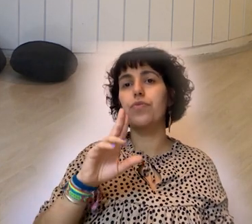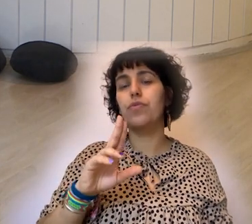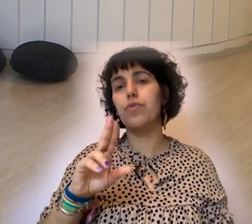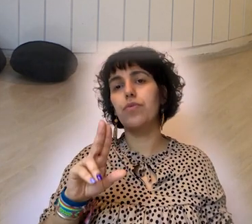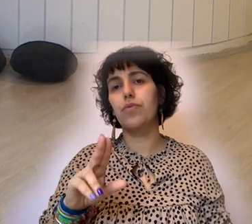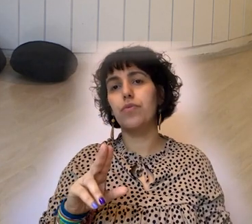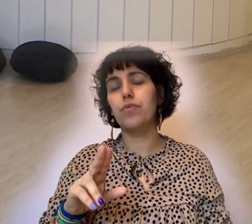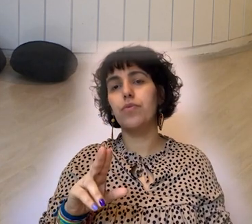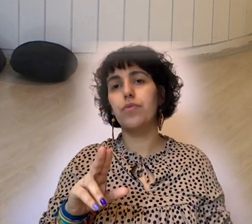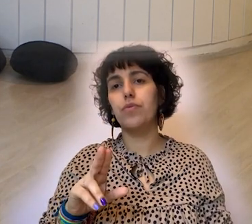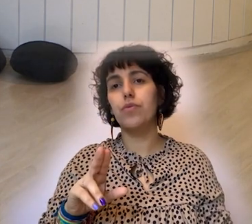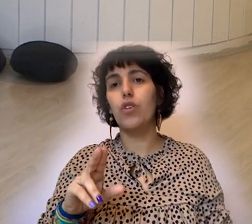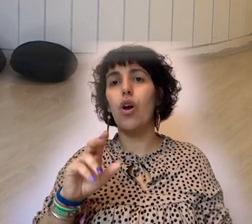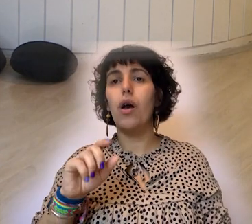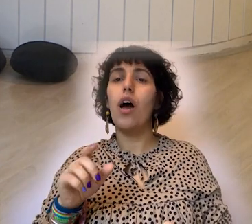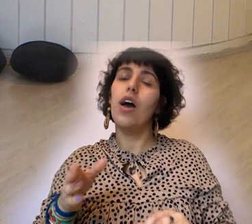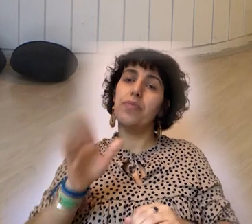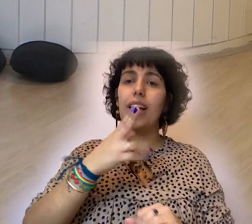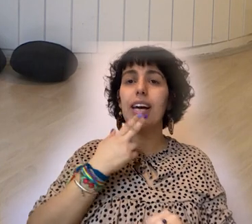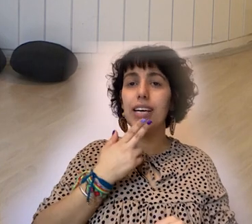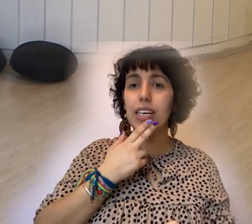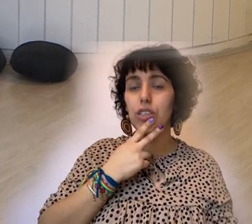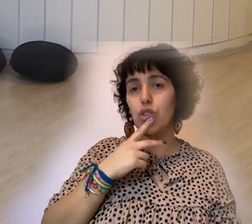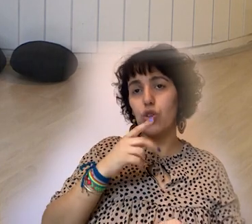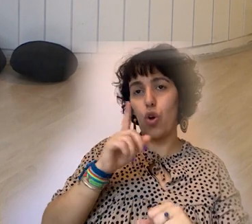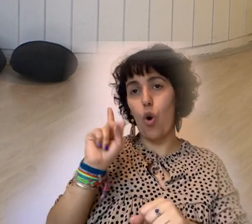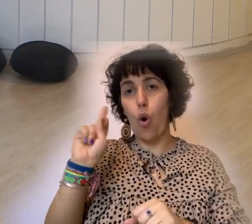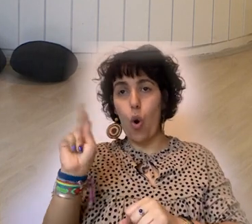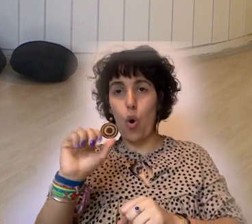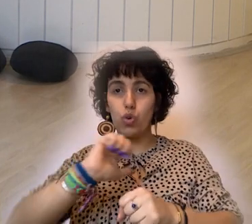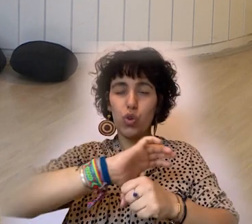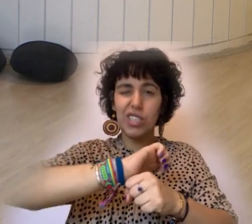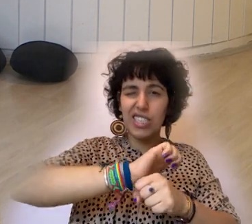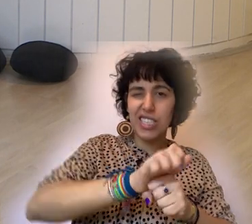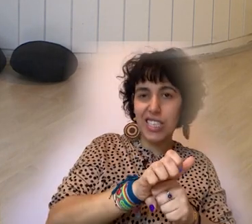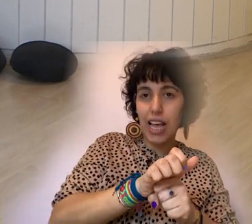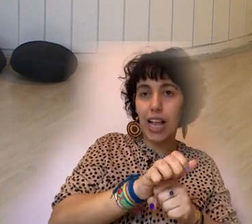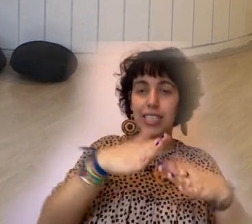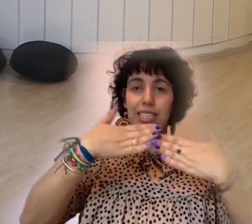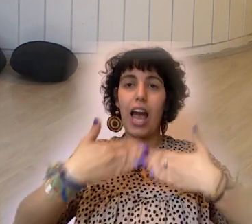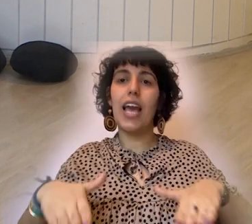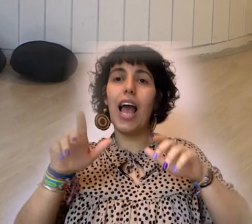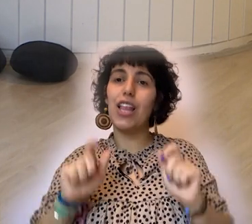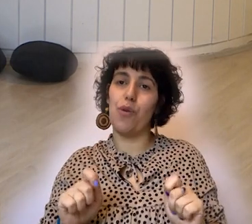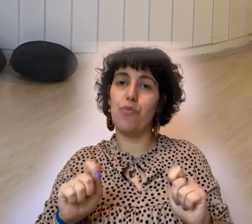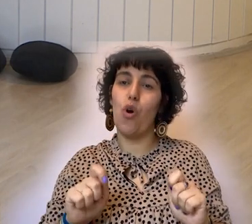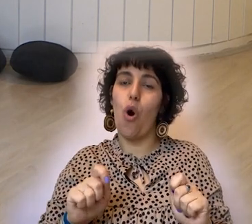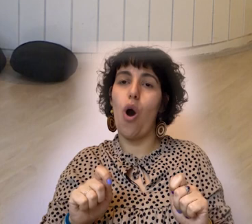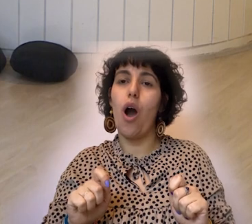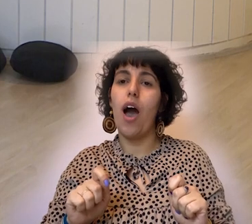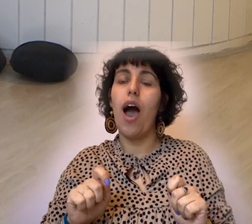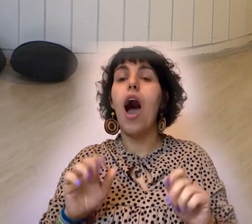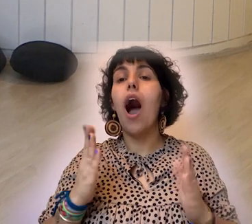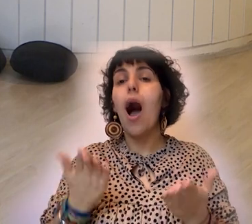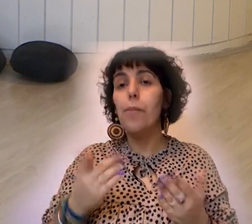şey yapıyor Onu saldırısını bertaraf ediyor yere düşüyor ya da çok güzel bir şekilde ise hale getiriyor bu video böyle bir video değil